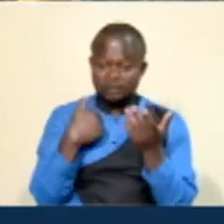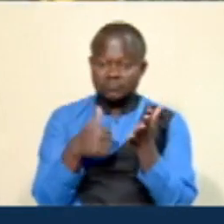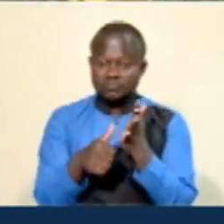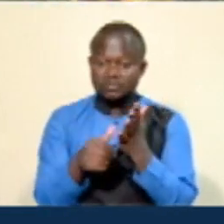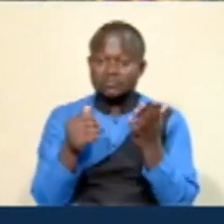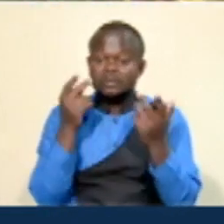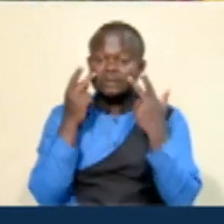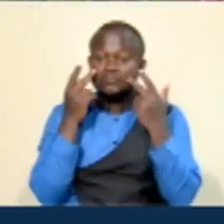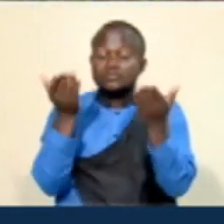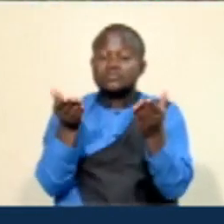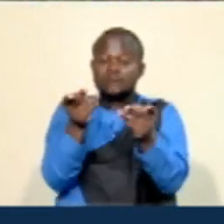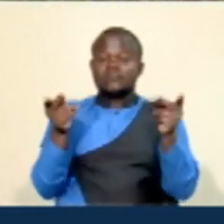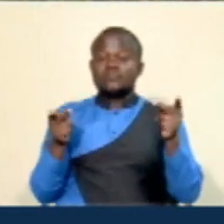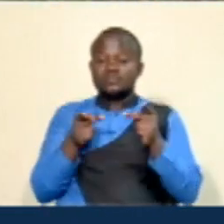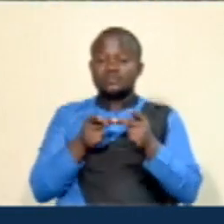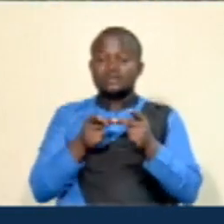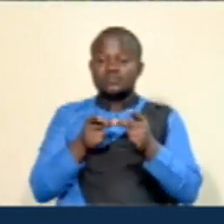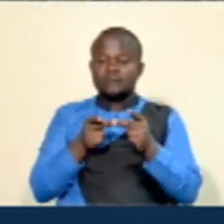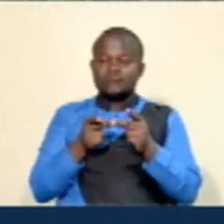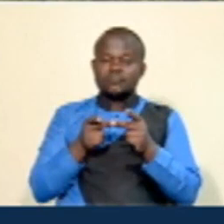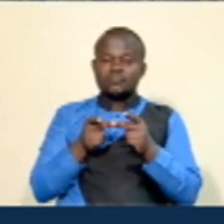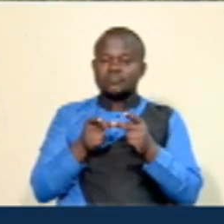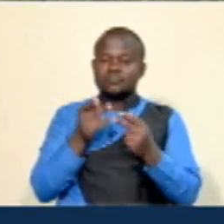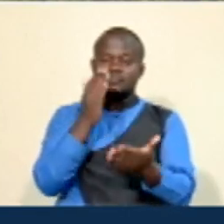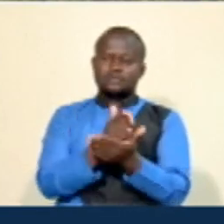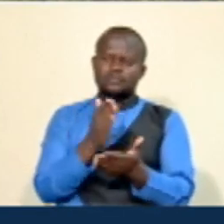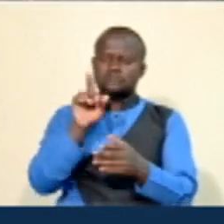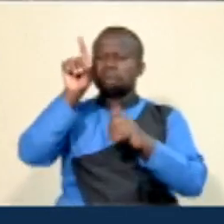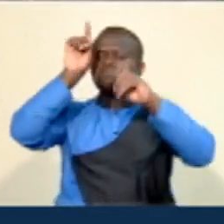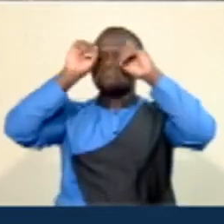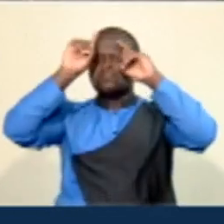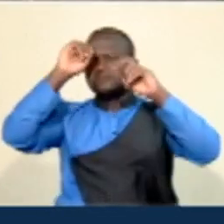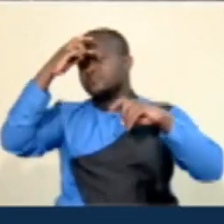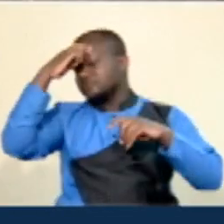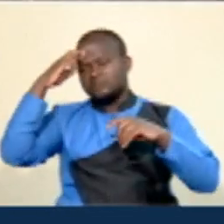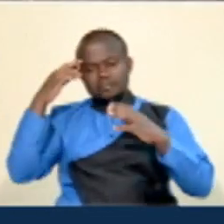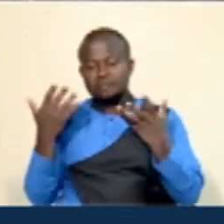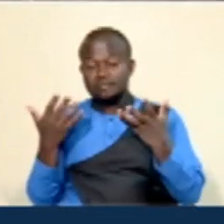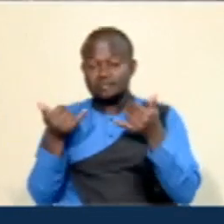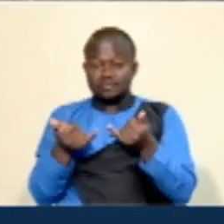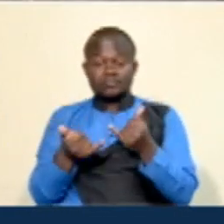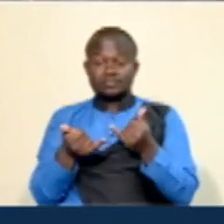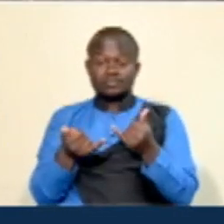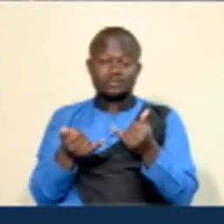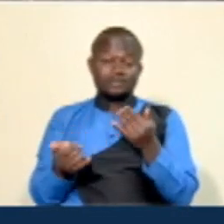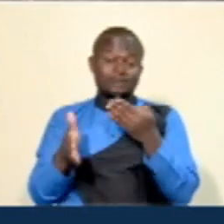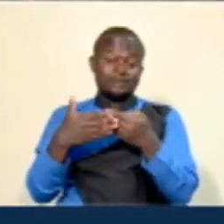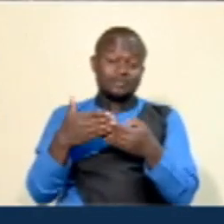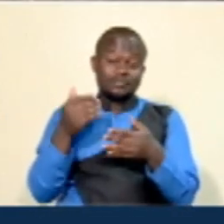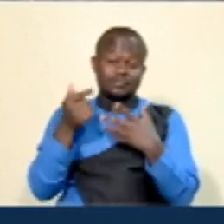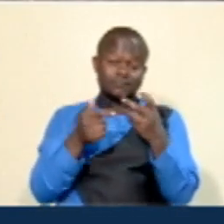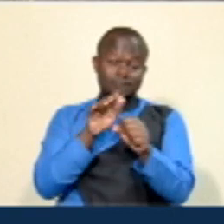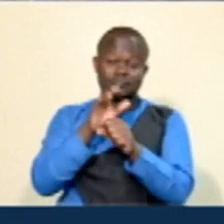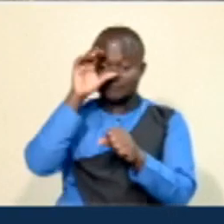tubona ahantu twasohokeraga tubona harahagaze, twibaza ikintu cyabaye. Kuri ubu ngubu hafunze rero, turabona hari cyabuze,